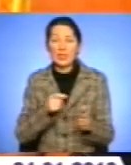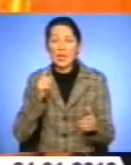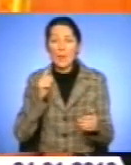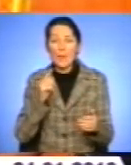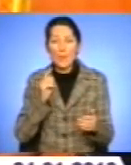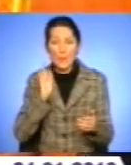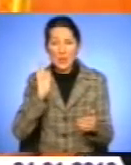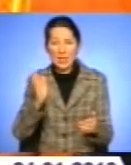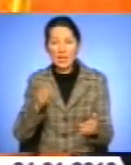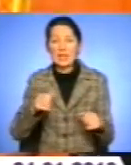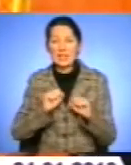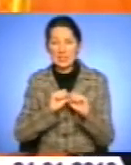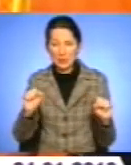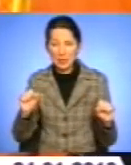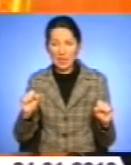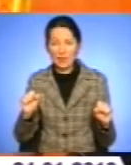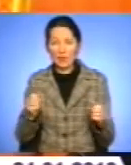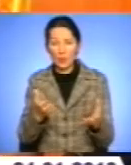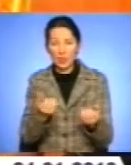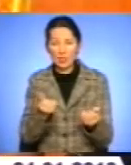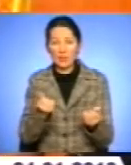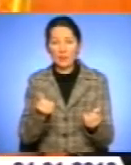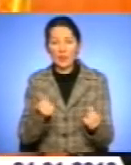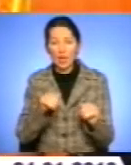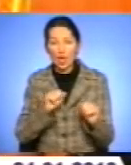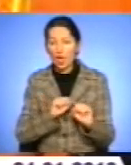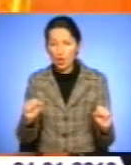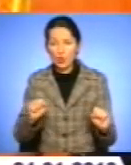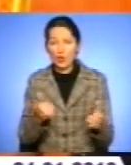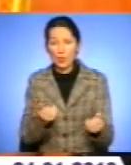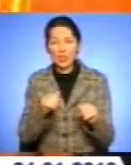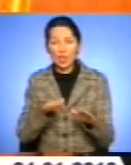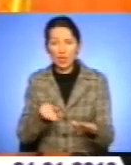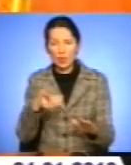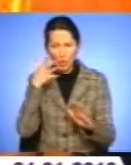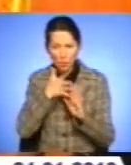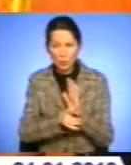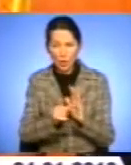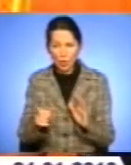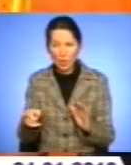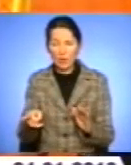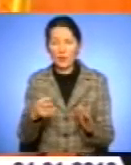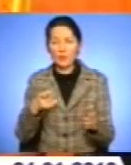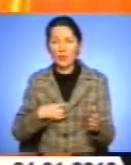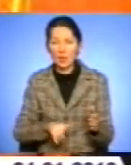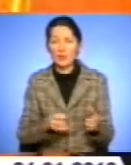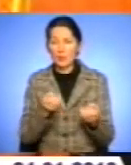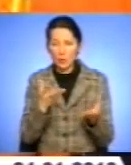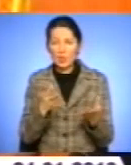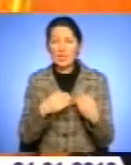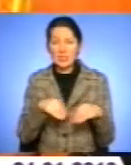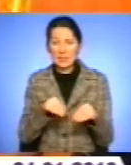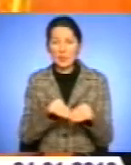і державної служби. З другої сторони, він відноситься до категорії людей ініціативних, небайдужих. Він